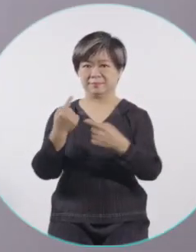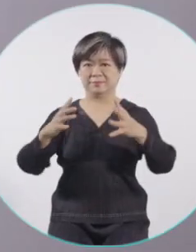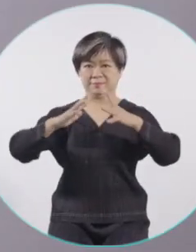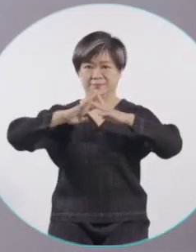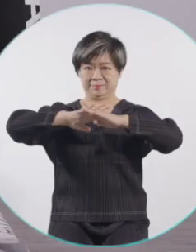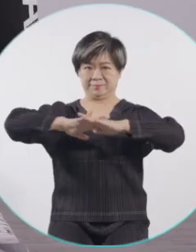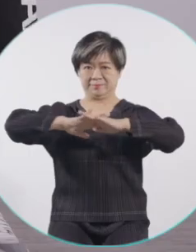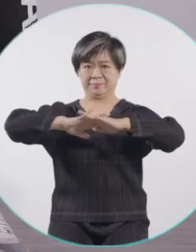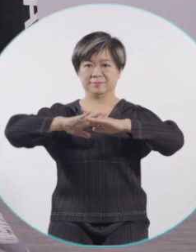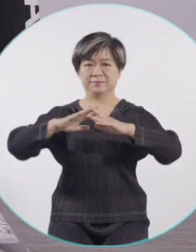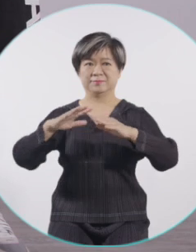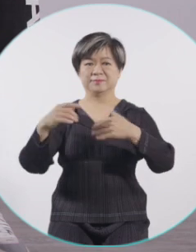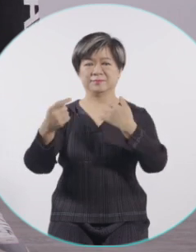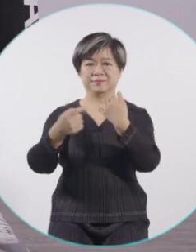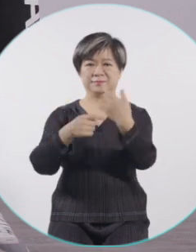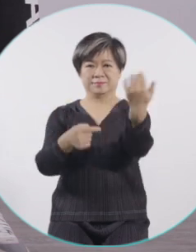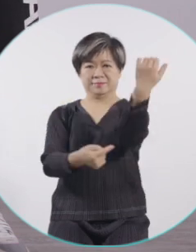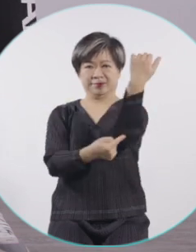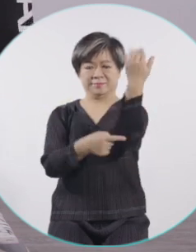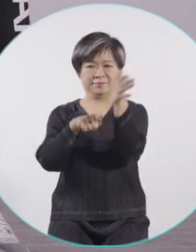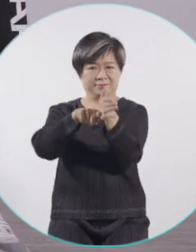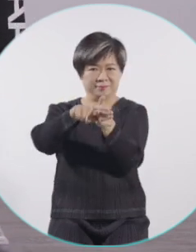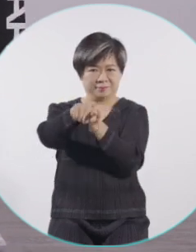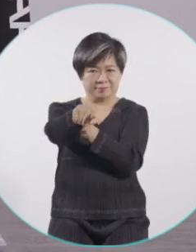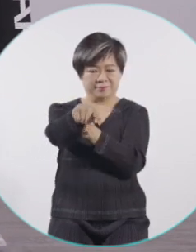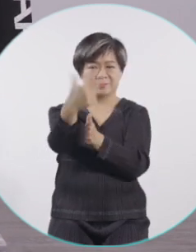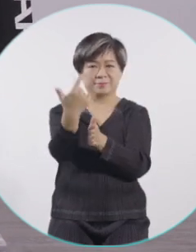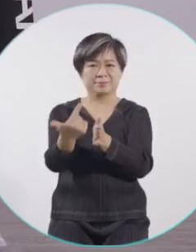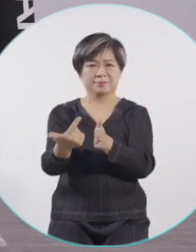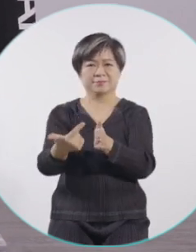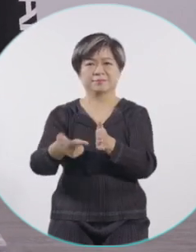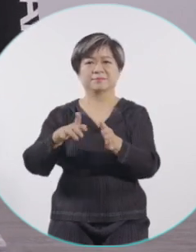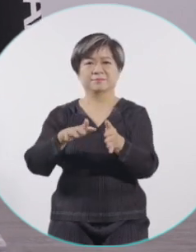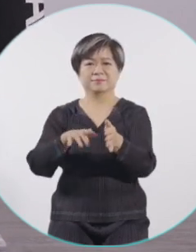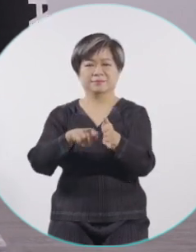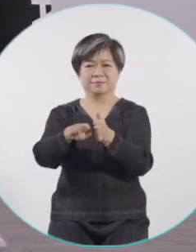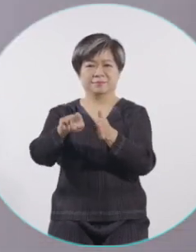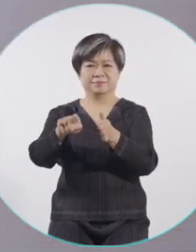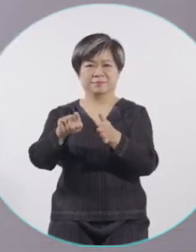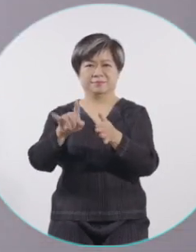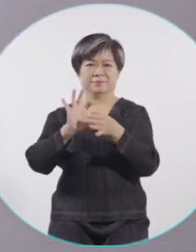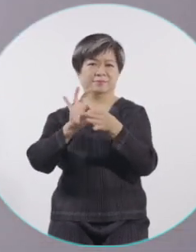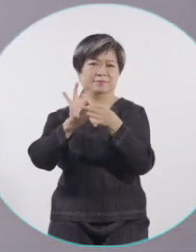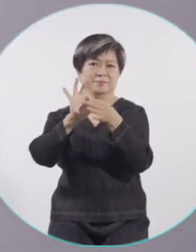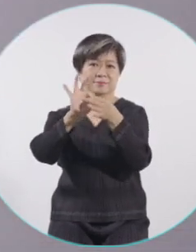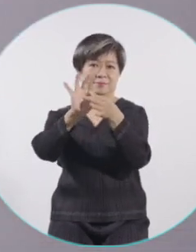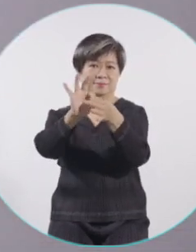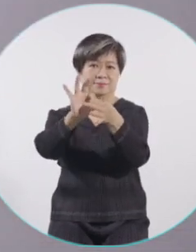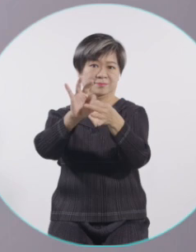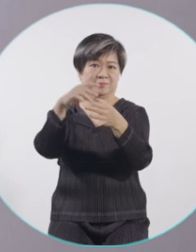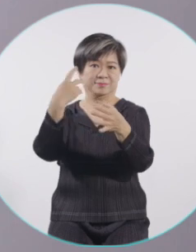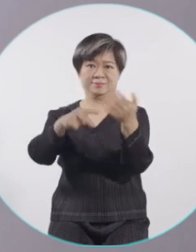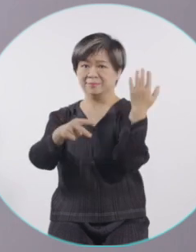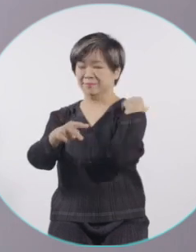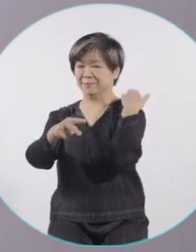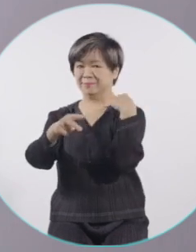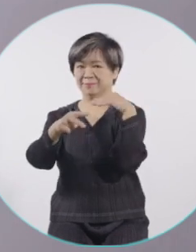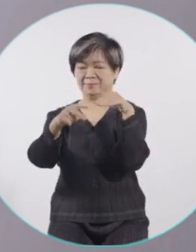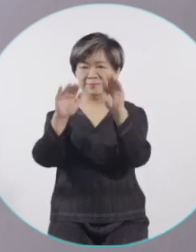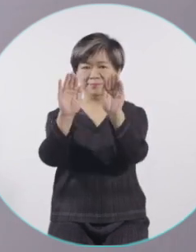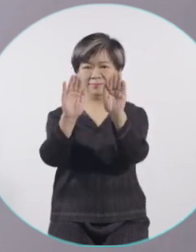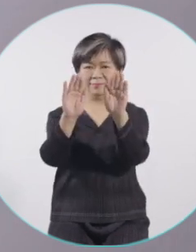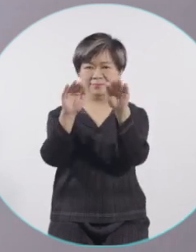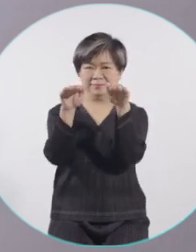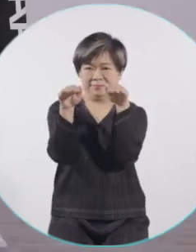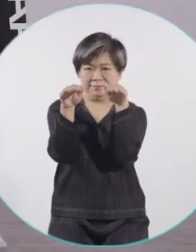紧扣，然后把手肘伸直，把你的手掌慢慢往前推。好，同时把你的背部拱起。这个动